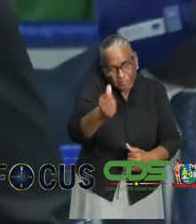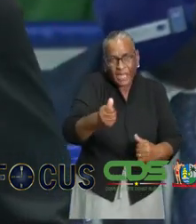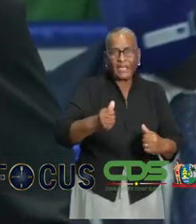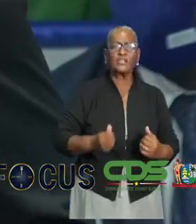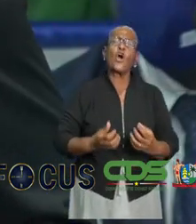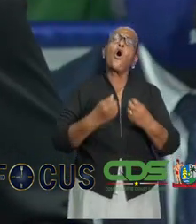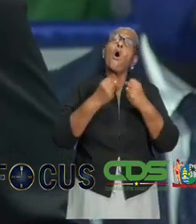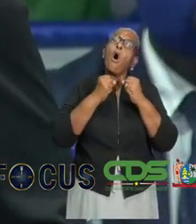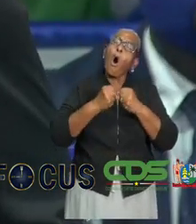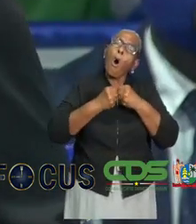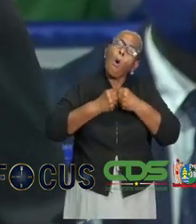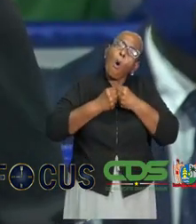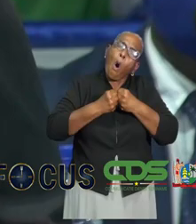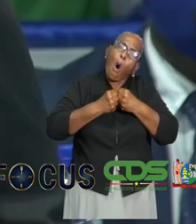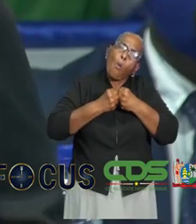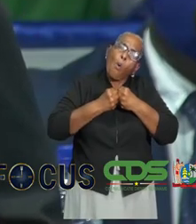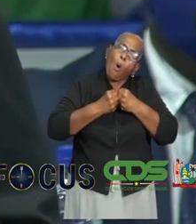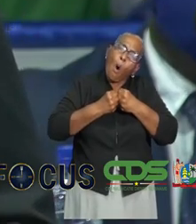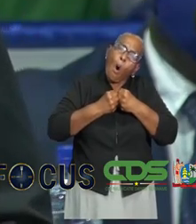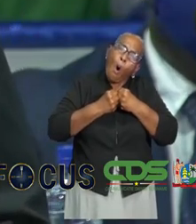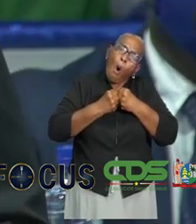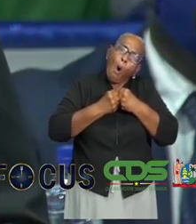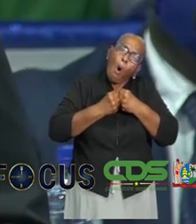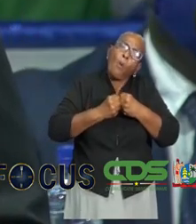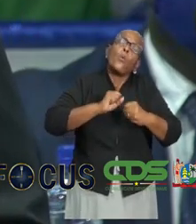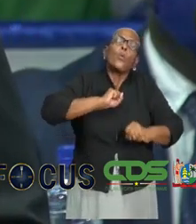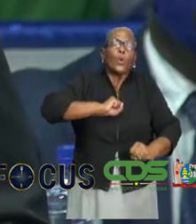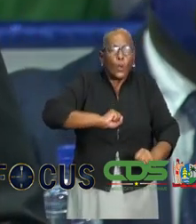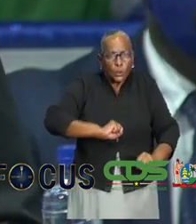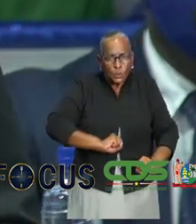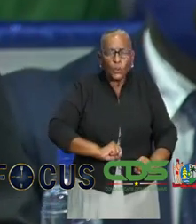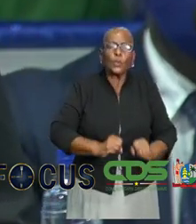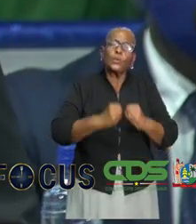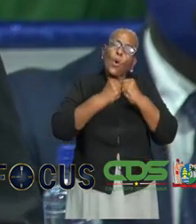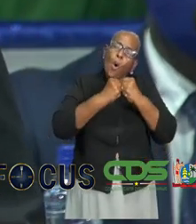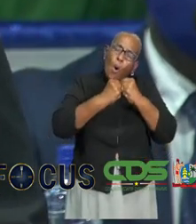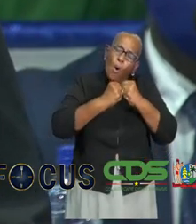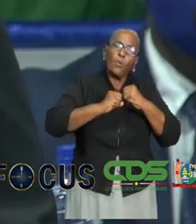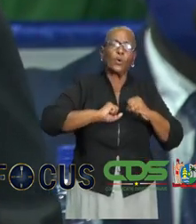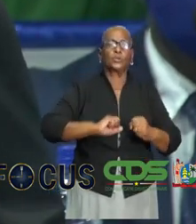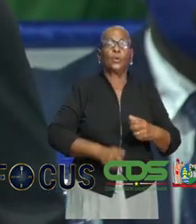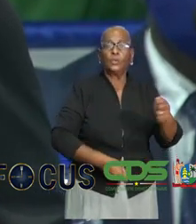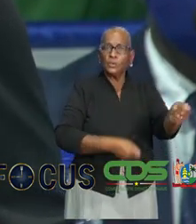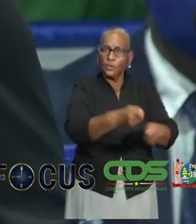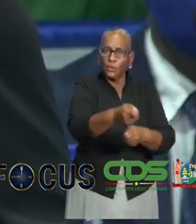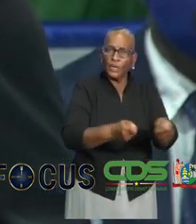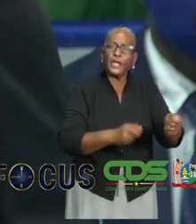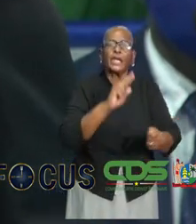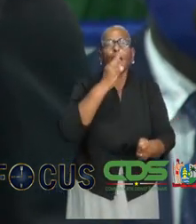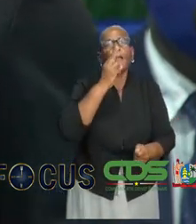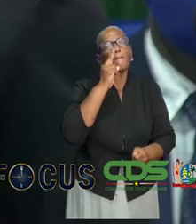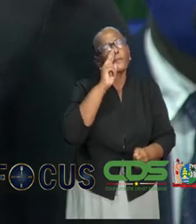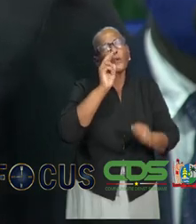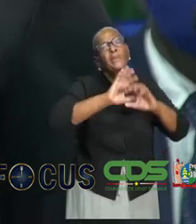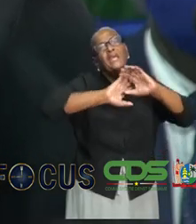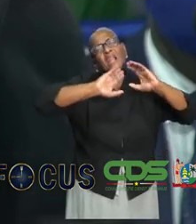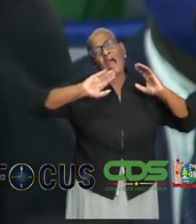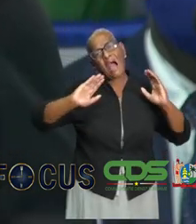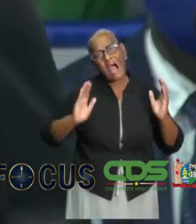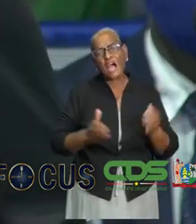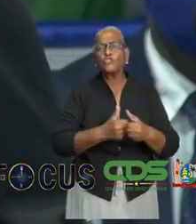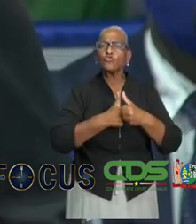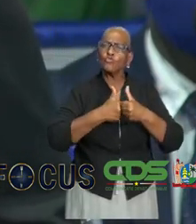voor hoor patiëntie. Granlanti edu, alla moiti, voor make you libi nanga